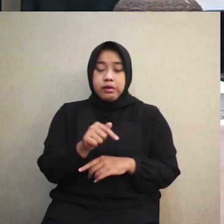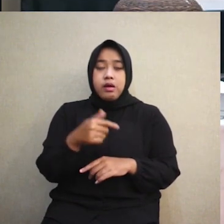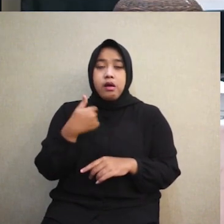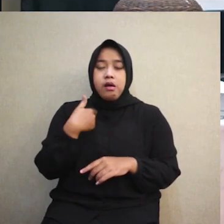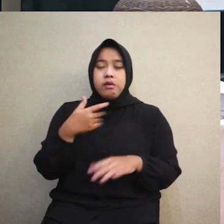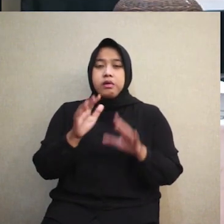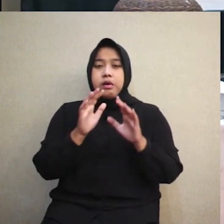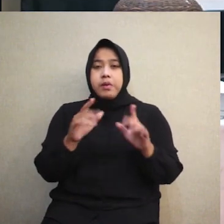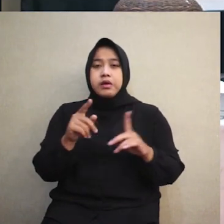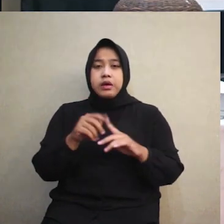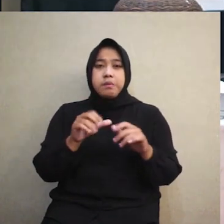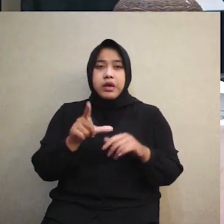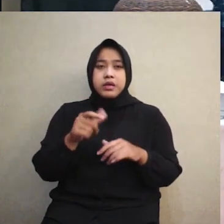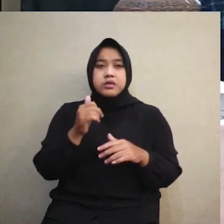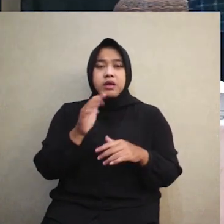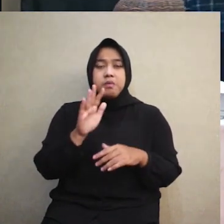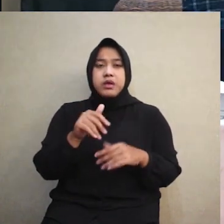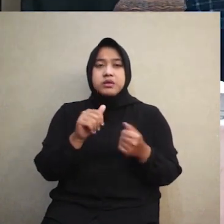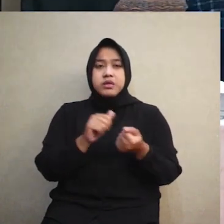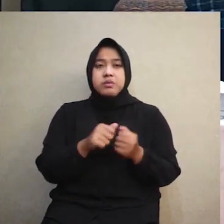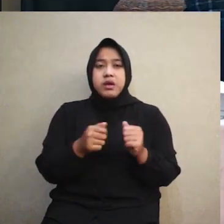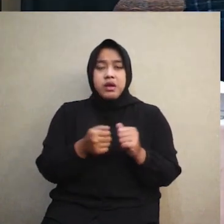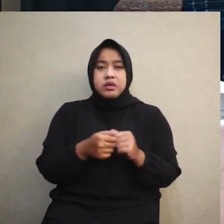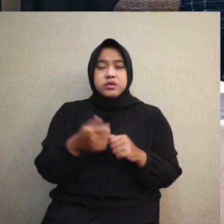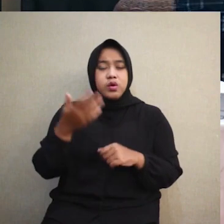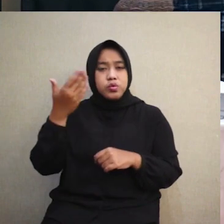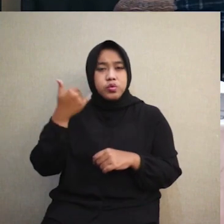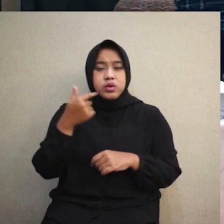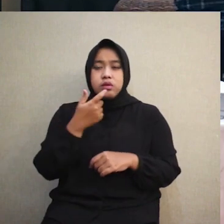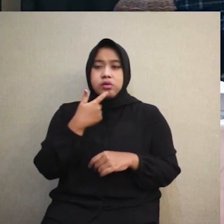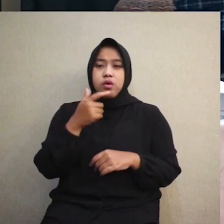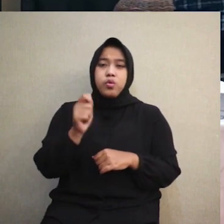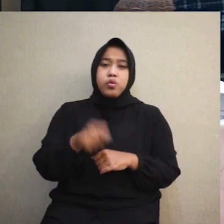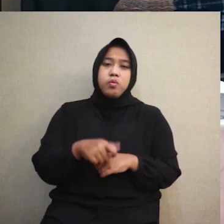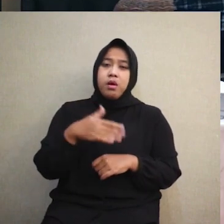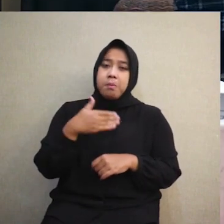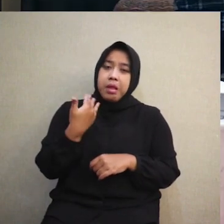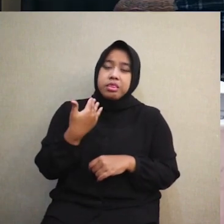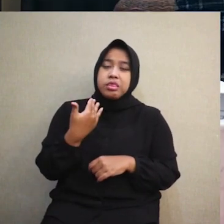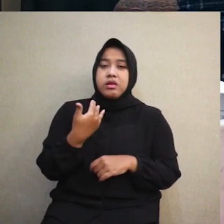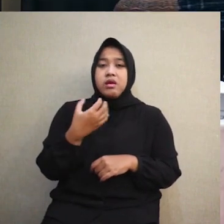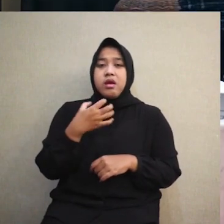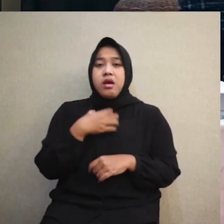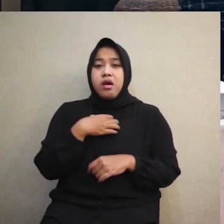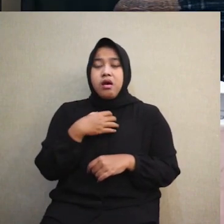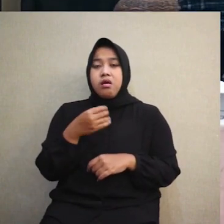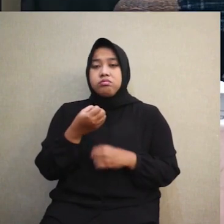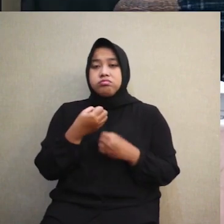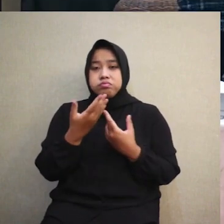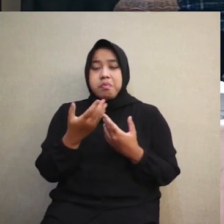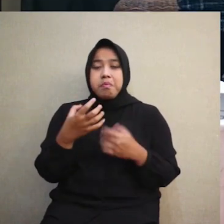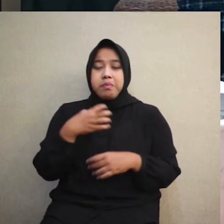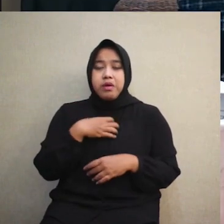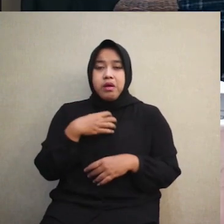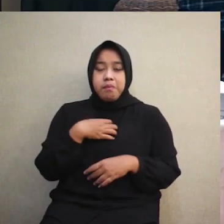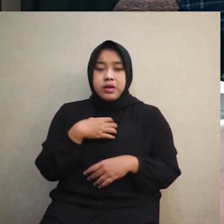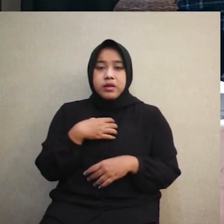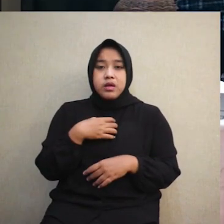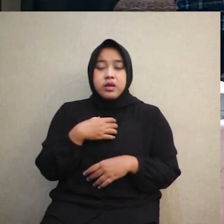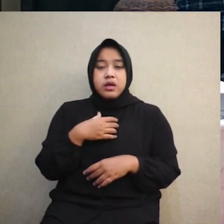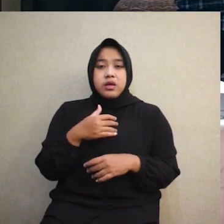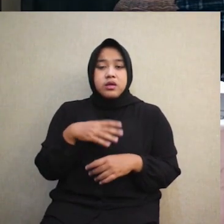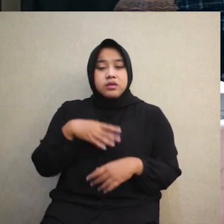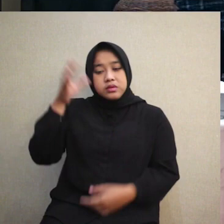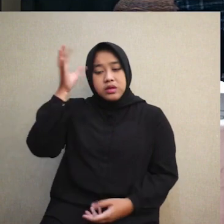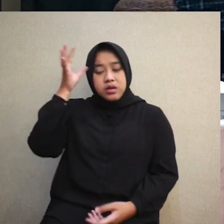pasal yang itu memang dipersoalkan sejak lama gitu soal hukuman mati soal berpendapat dan itu nggak tahu